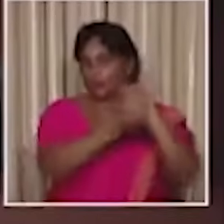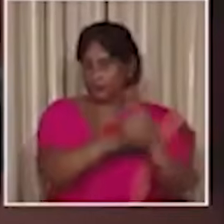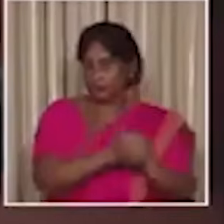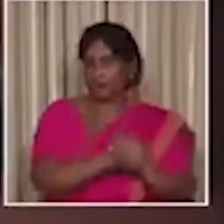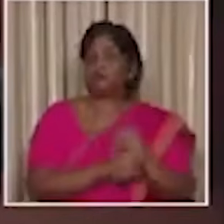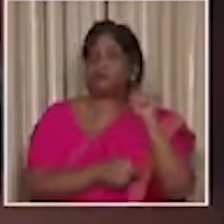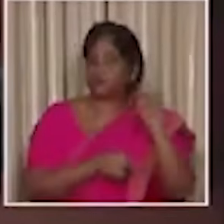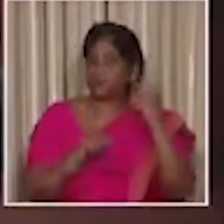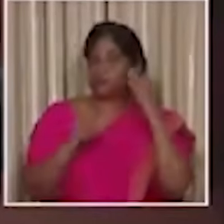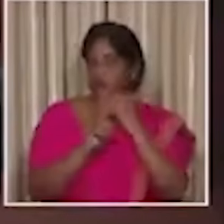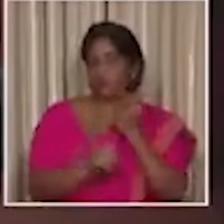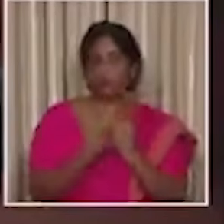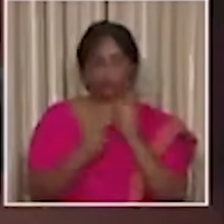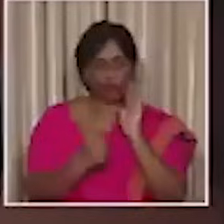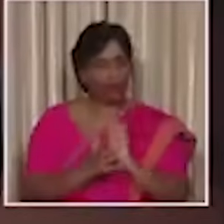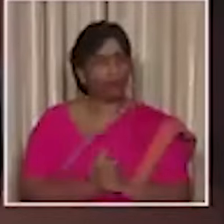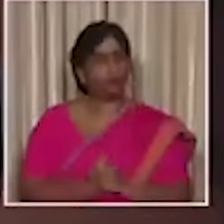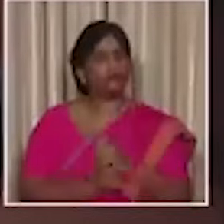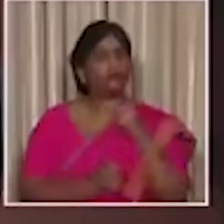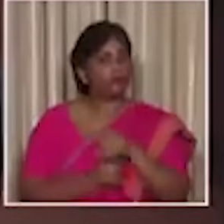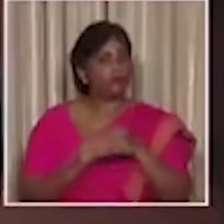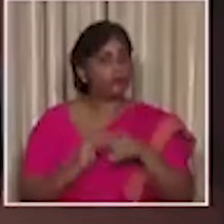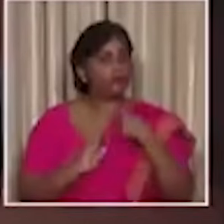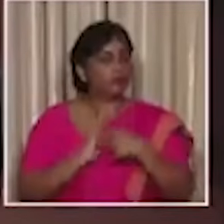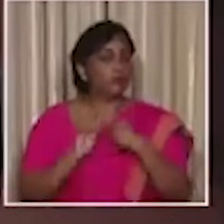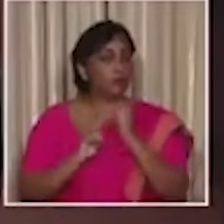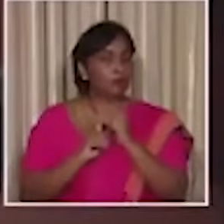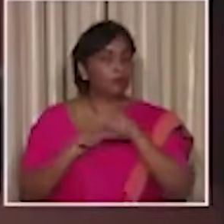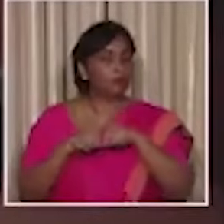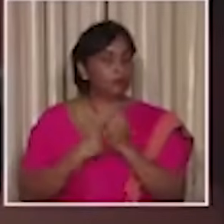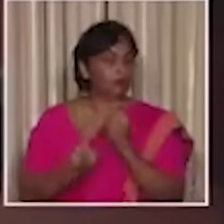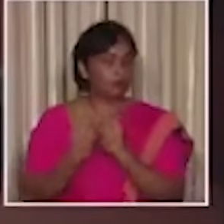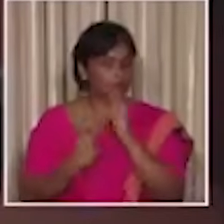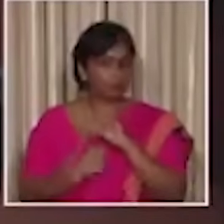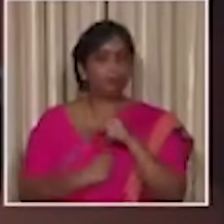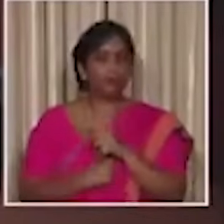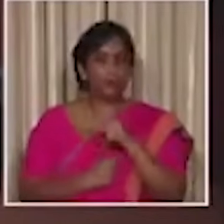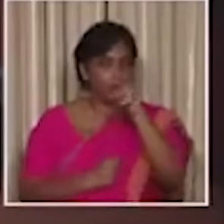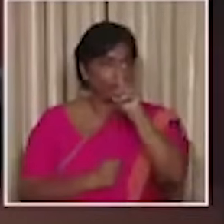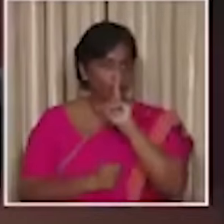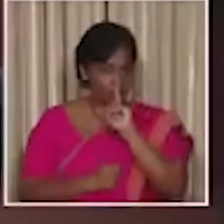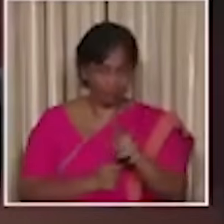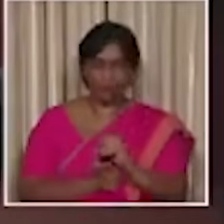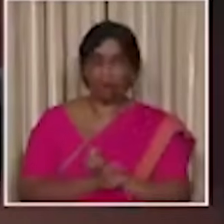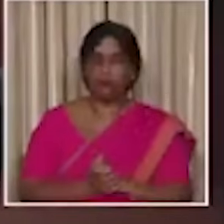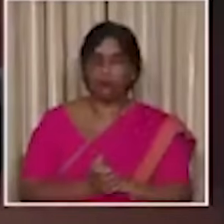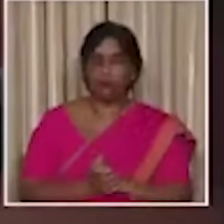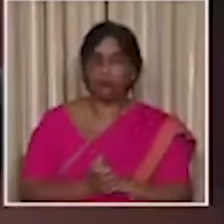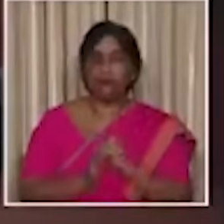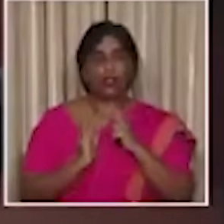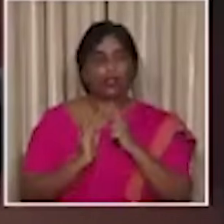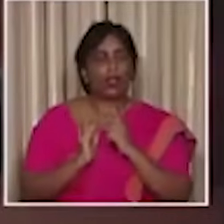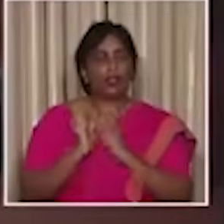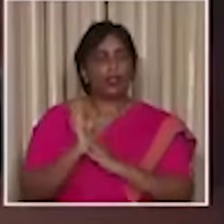ini dap 8 pelamur pariksana kali itu. Mewan itu langka prospect samagam kenan sidu kiri matap, orang betul maki pi kerde. IML